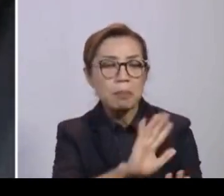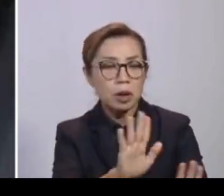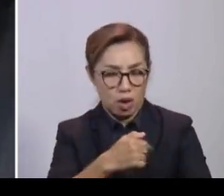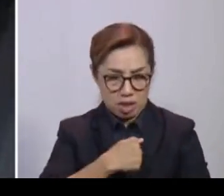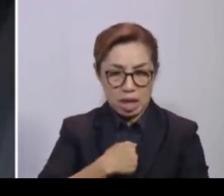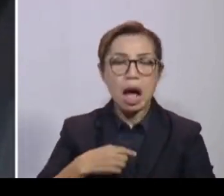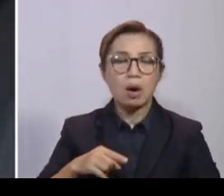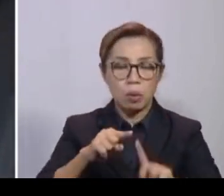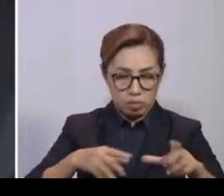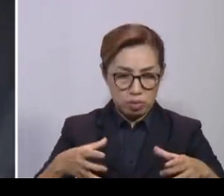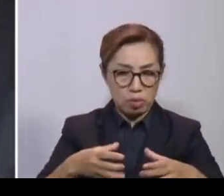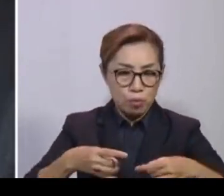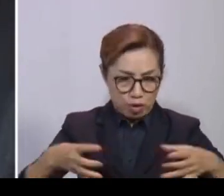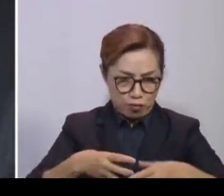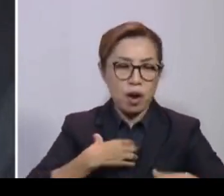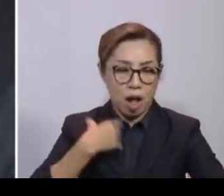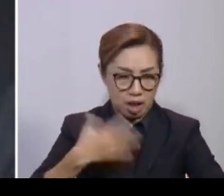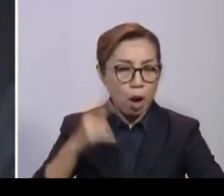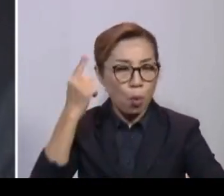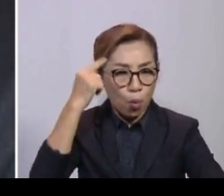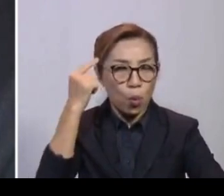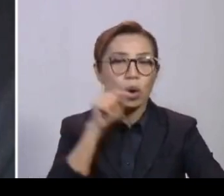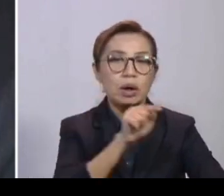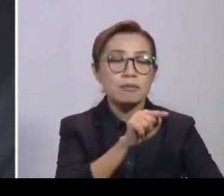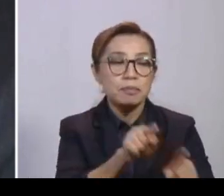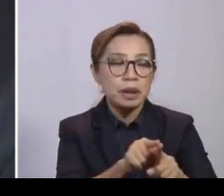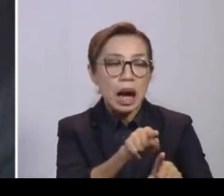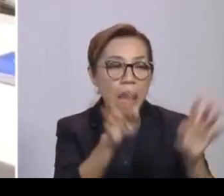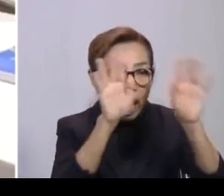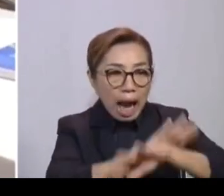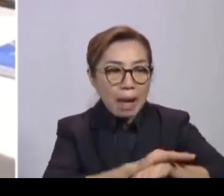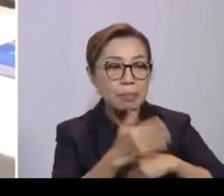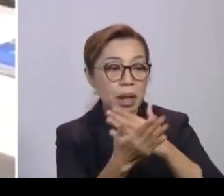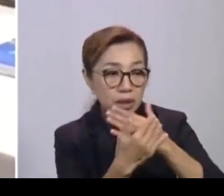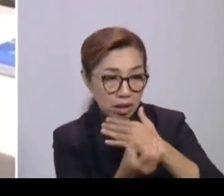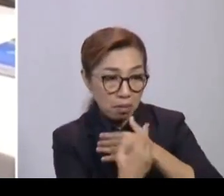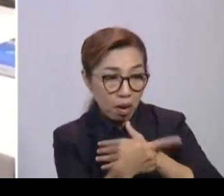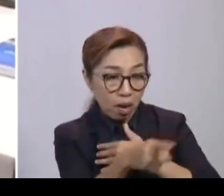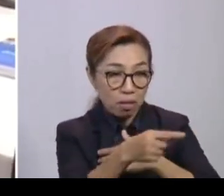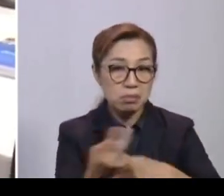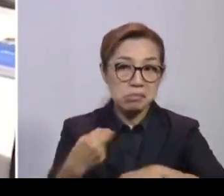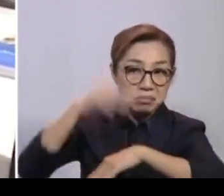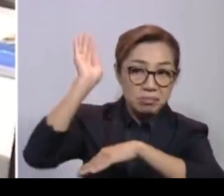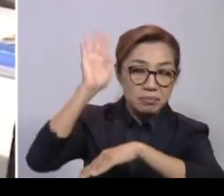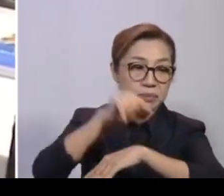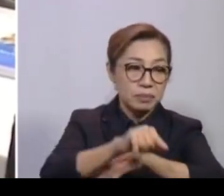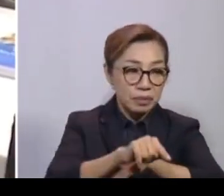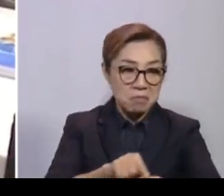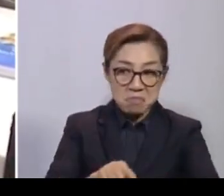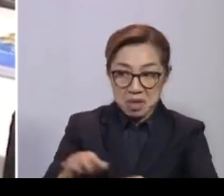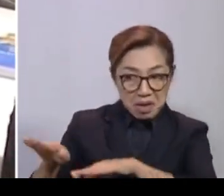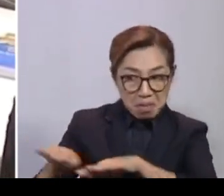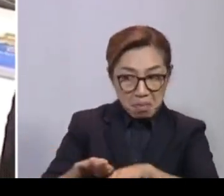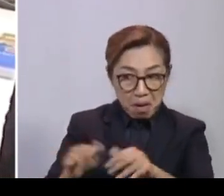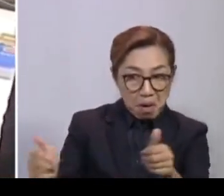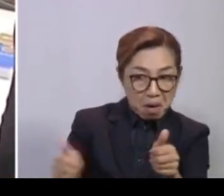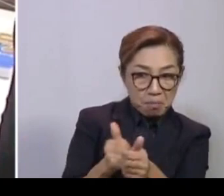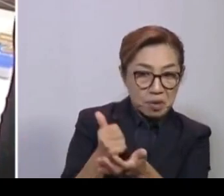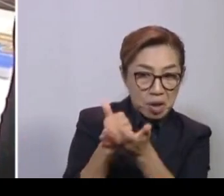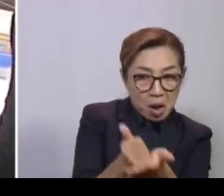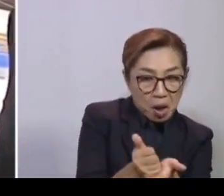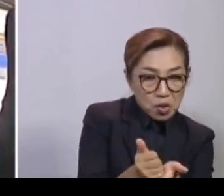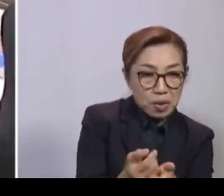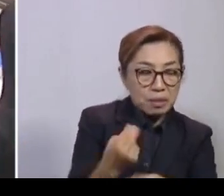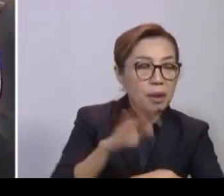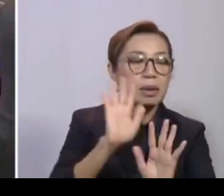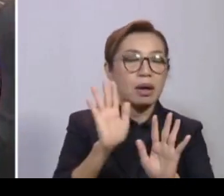ฟังกระจกเงาสะท้อนการทำงานการอภิปรายครั้งนี้ไม่ต้องเตรียมองครักษ์นะคะเป็นการแถลงนโยบายอย่างเดียวส่วนจะซักฟอก